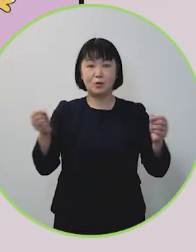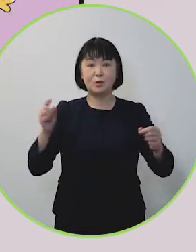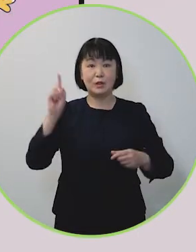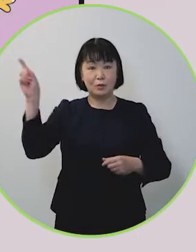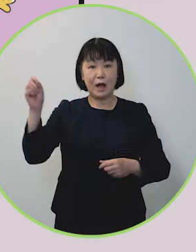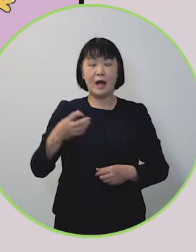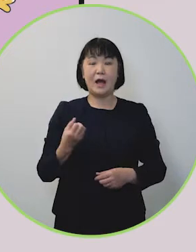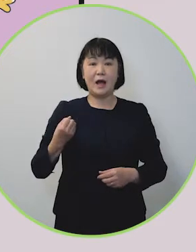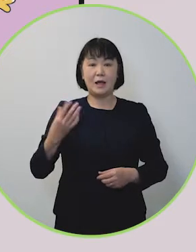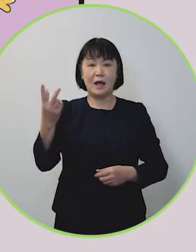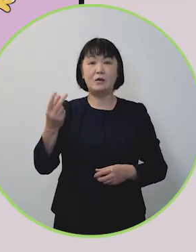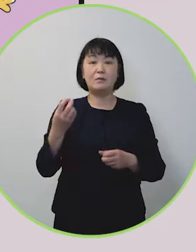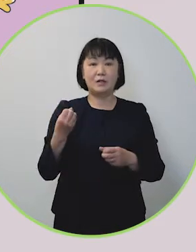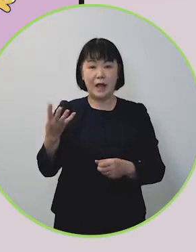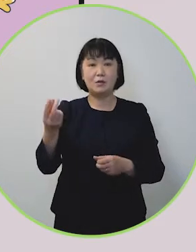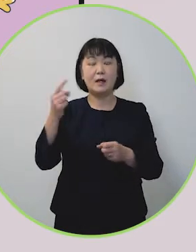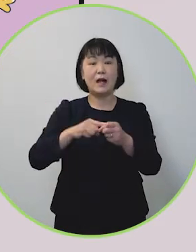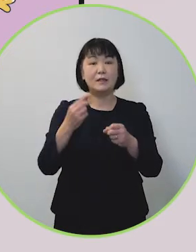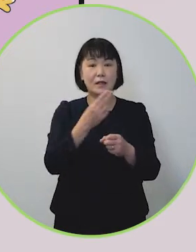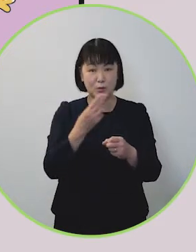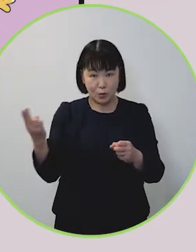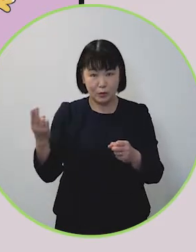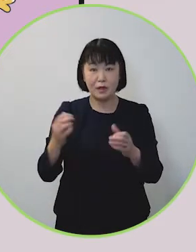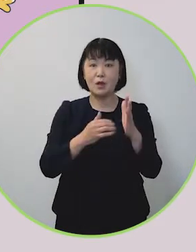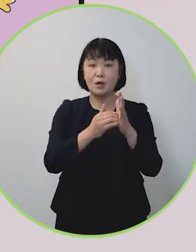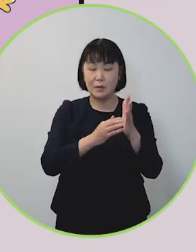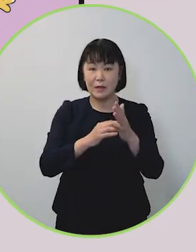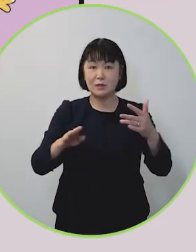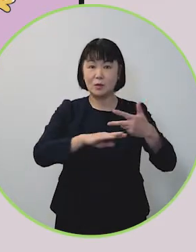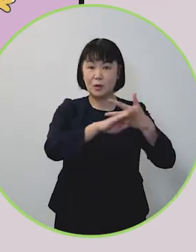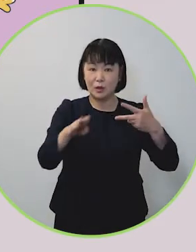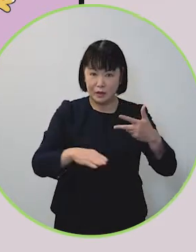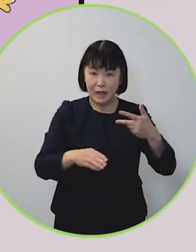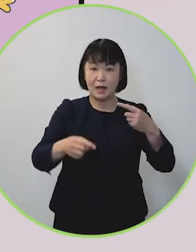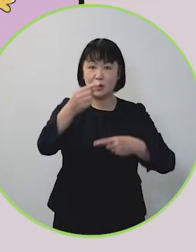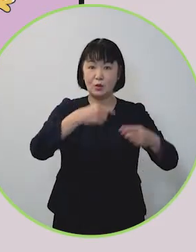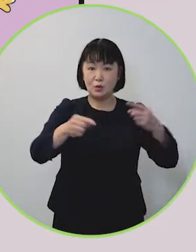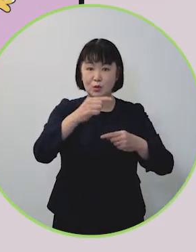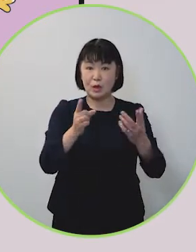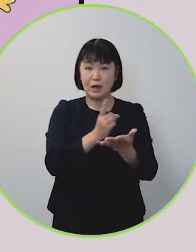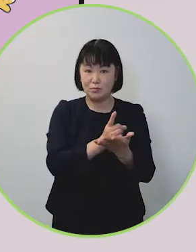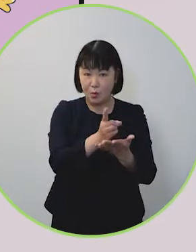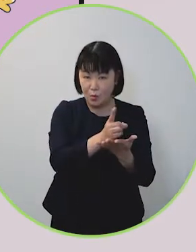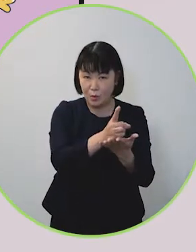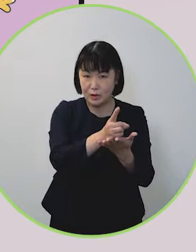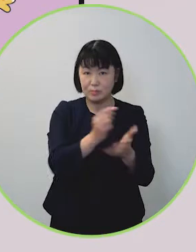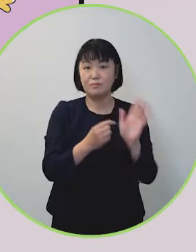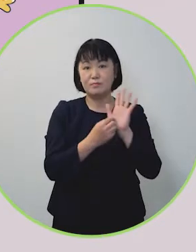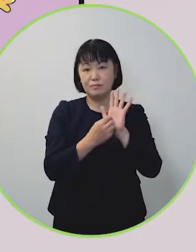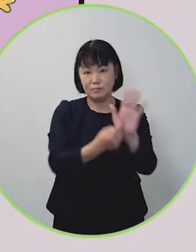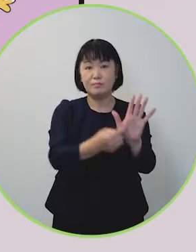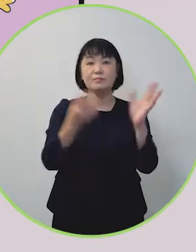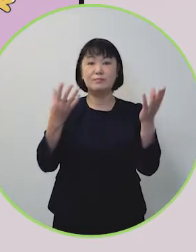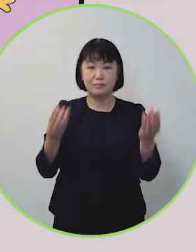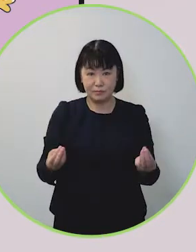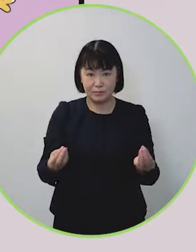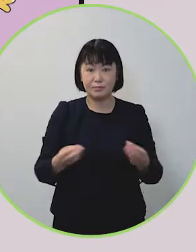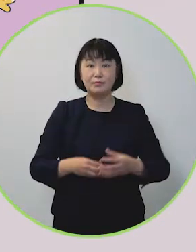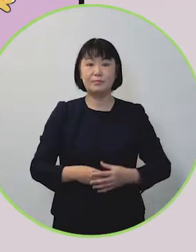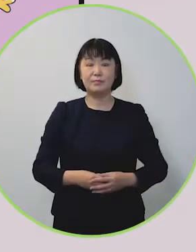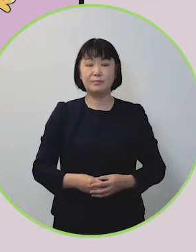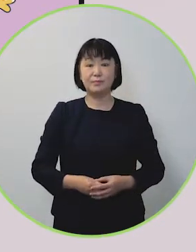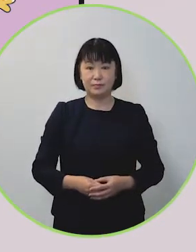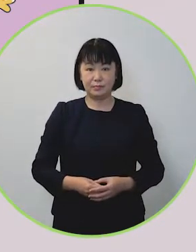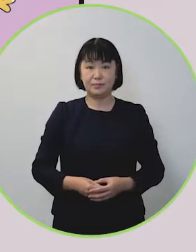は元年度にプラスチック資源循環戦略を打ち出しプラスチックの資源化に向けた方向性などを示した